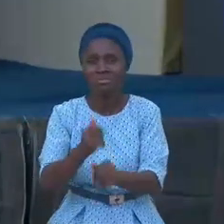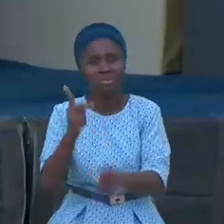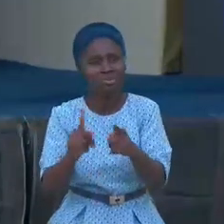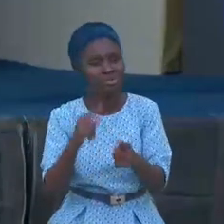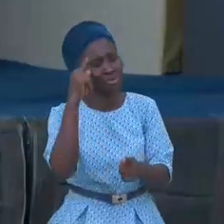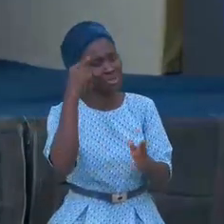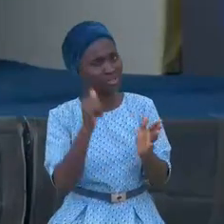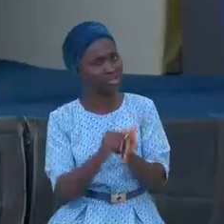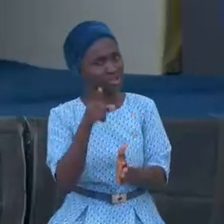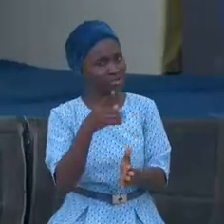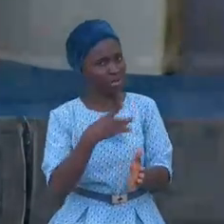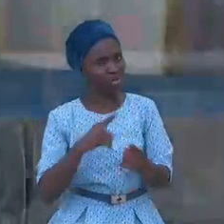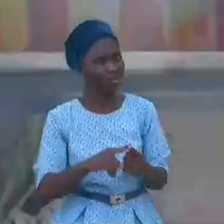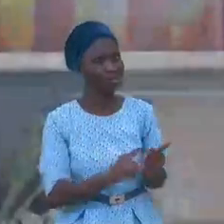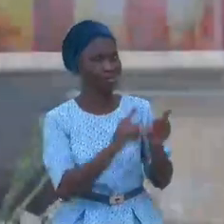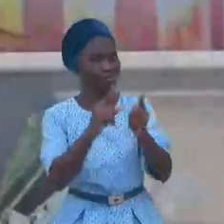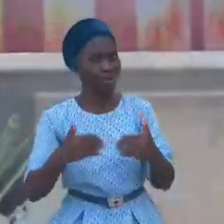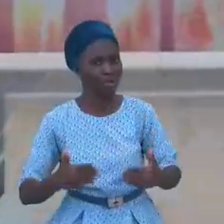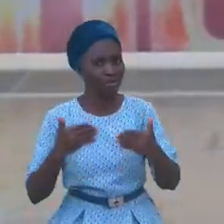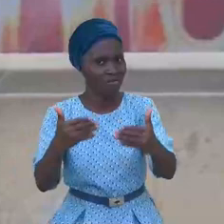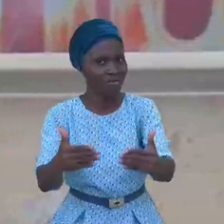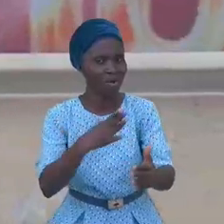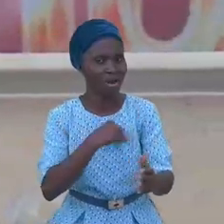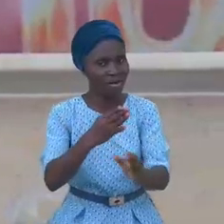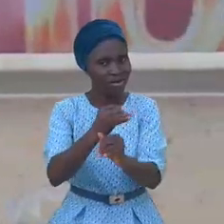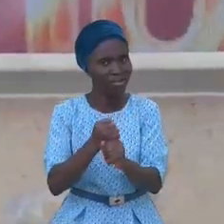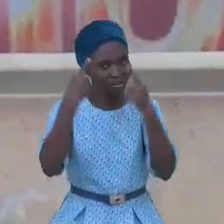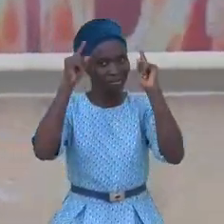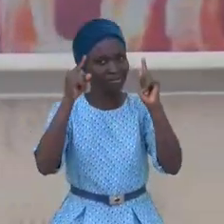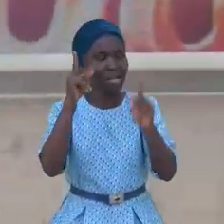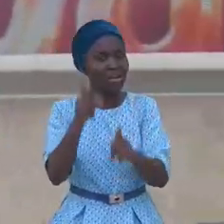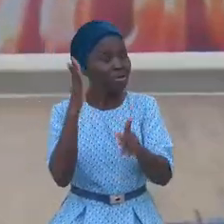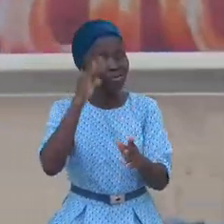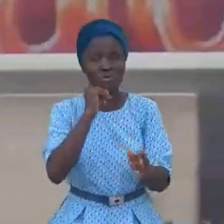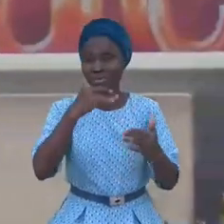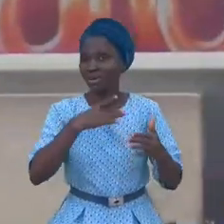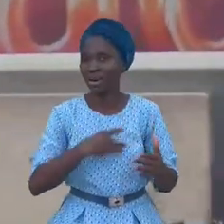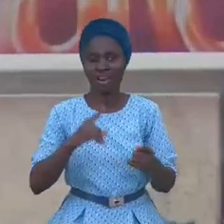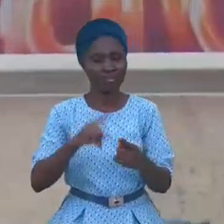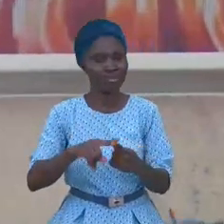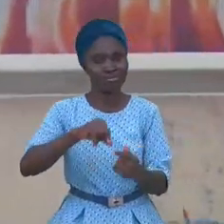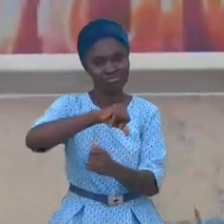veux aller de l'avant dans la vie et réaliser quelque chose. Les gens ne vont pas s'approcher de toi.